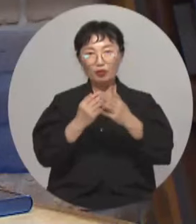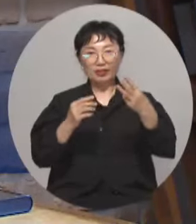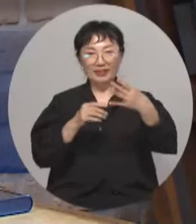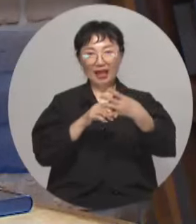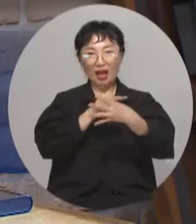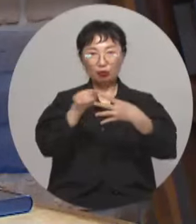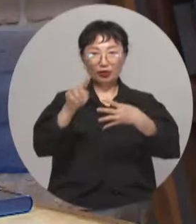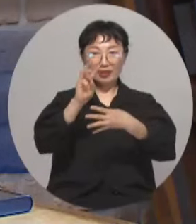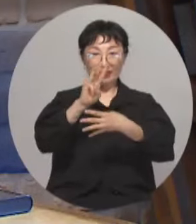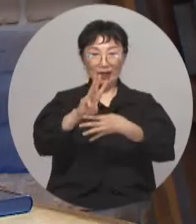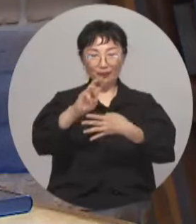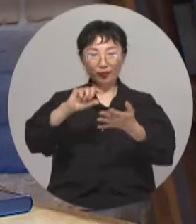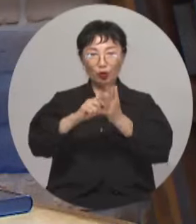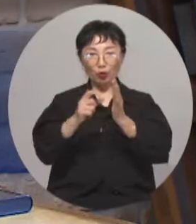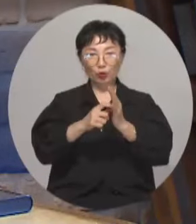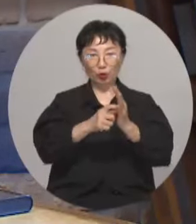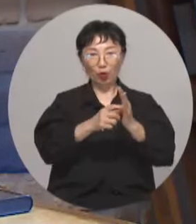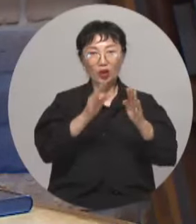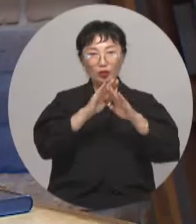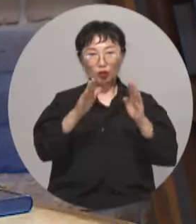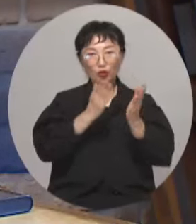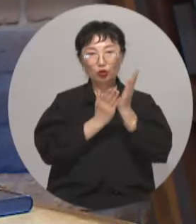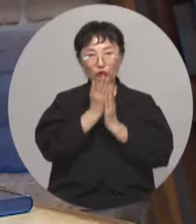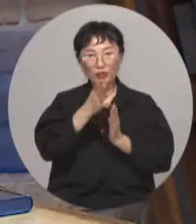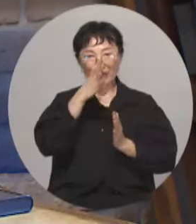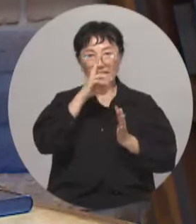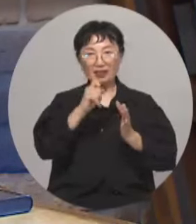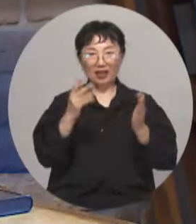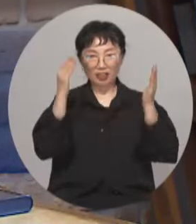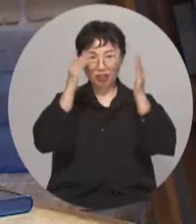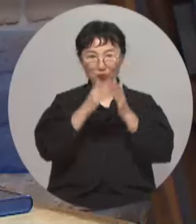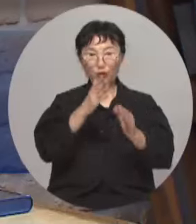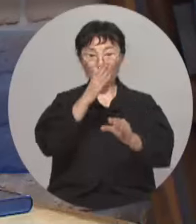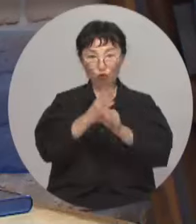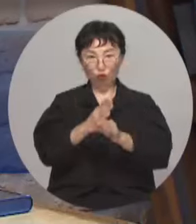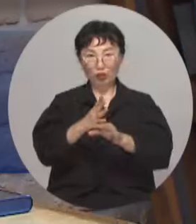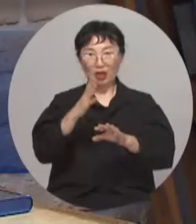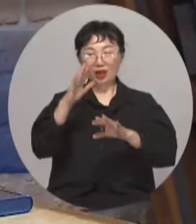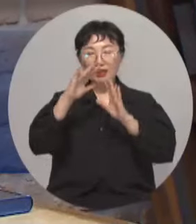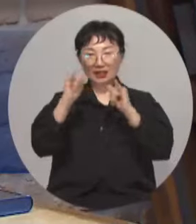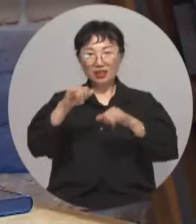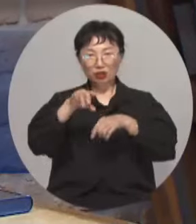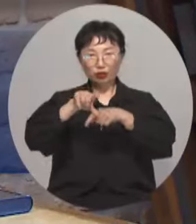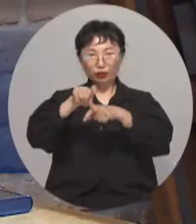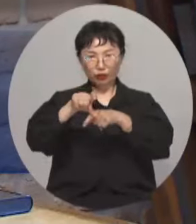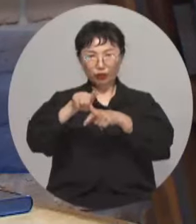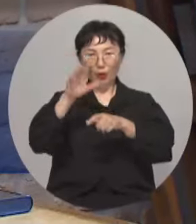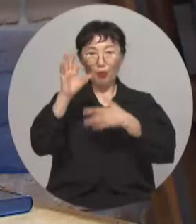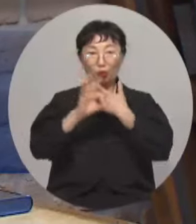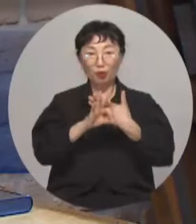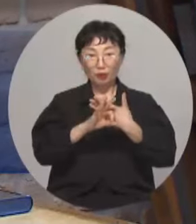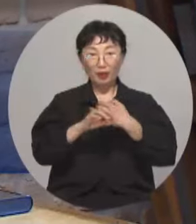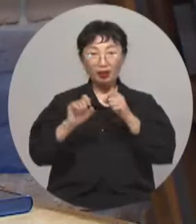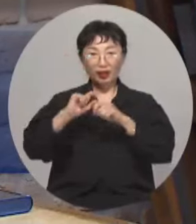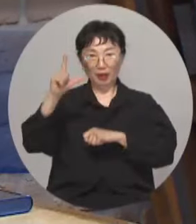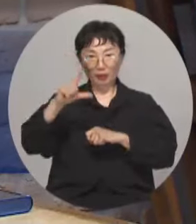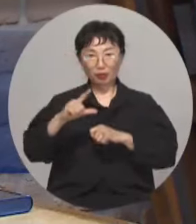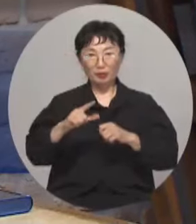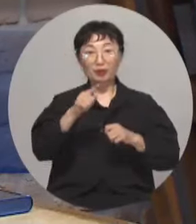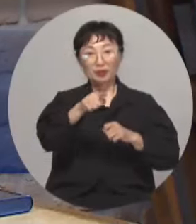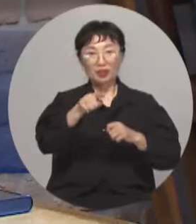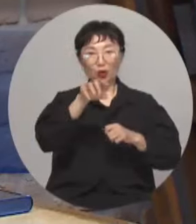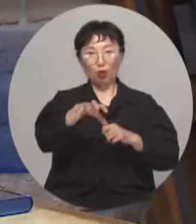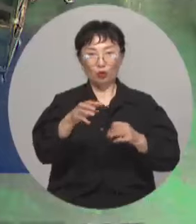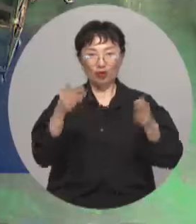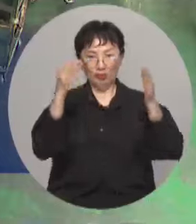익산에 집중되어 있어서 이거는 인구 비율과 따졌을 때도 상당히 많은 비중이 지금이 지역에 집중되어 있기